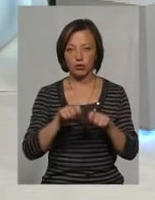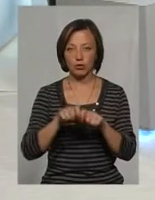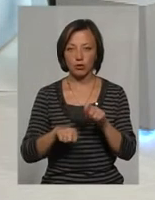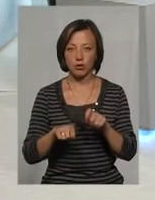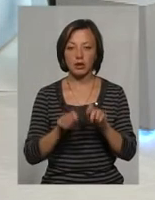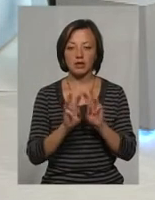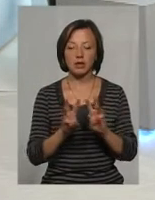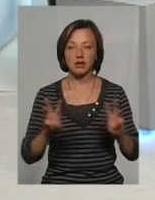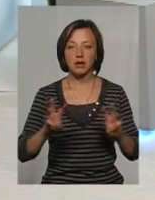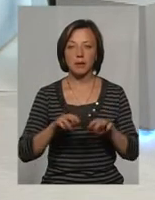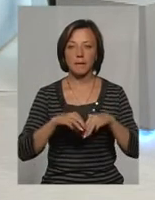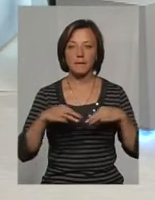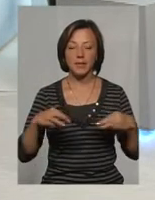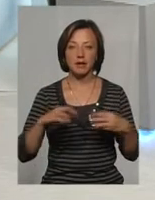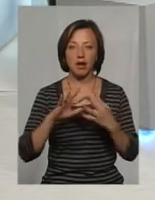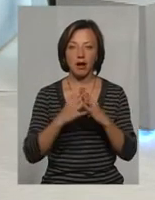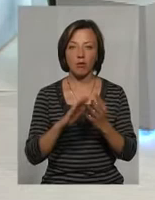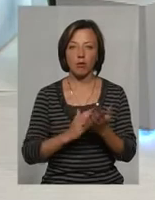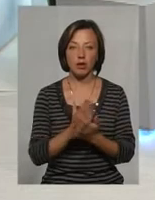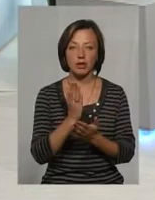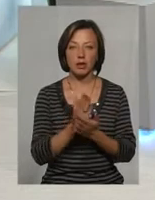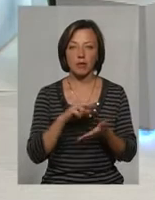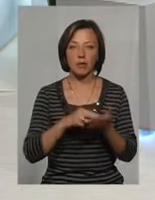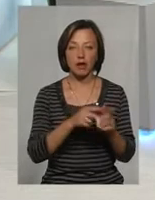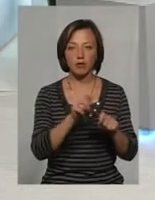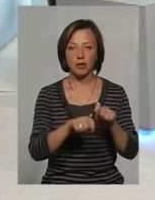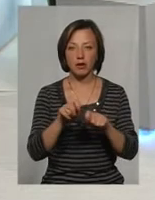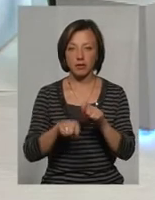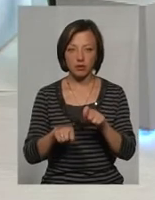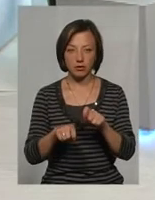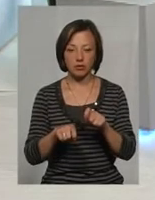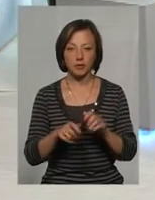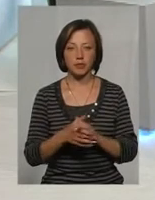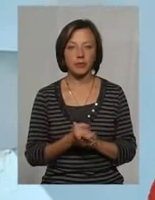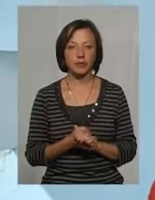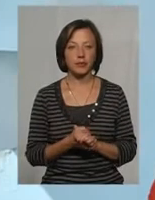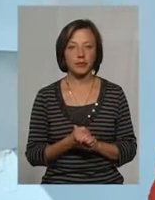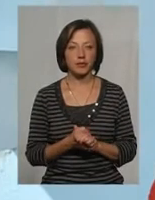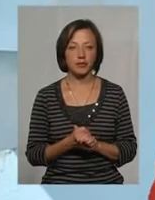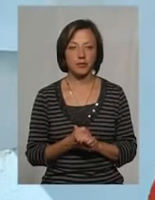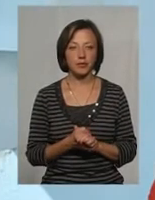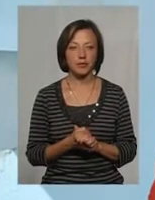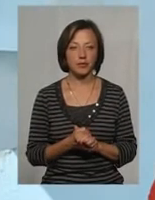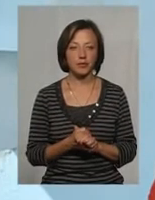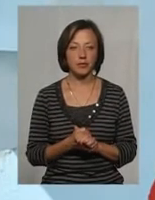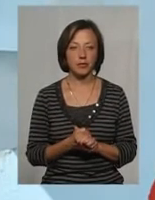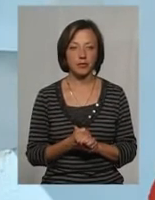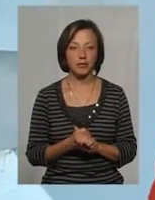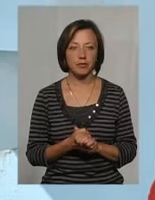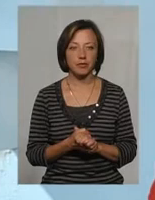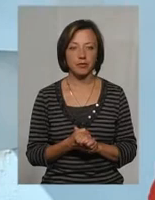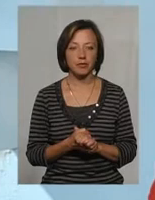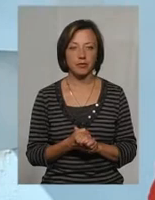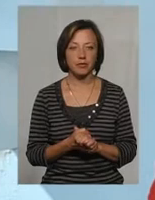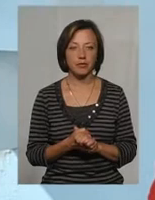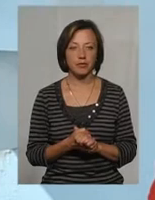сайті Мінагрополітики, є планові перевірки операторів ринку, які здійснюють виробництво, обіг харчового продукту та